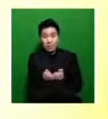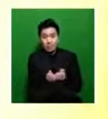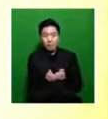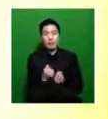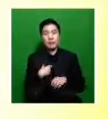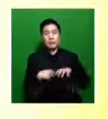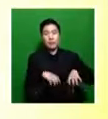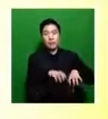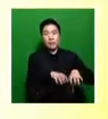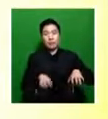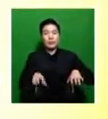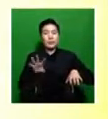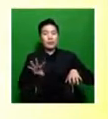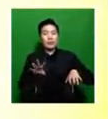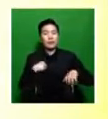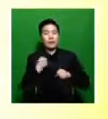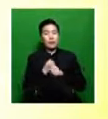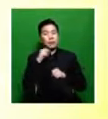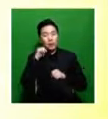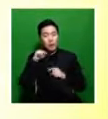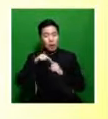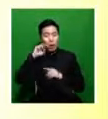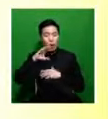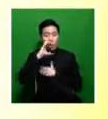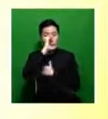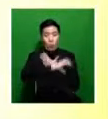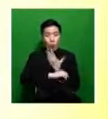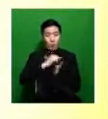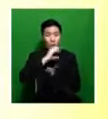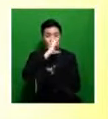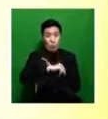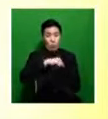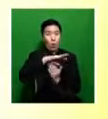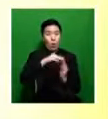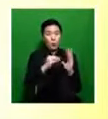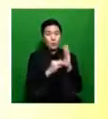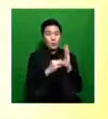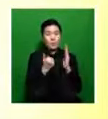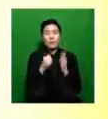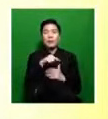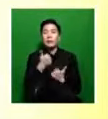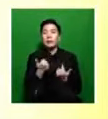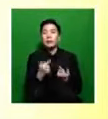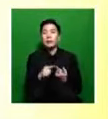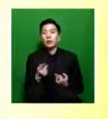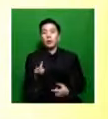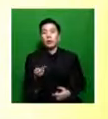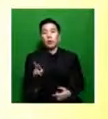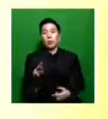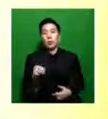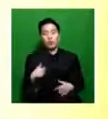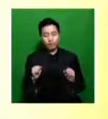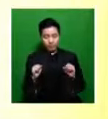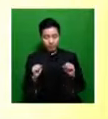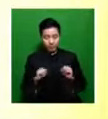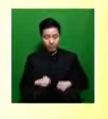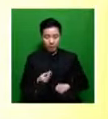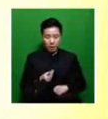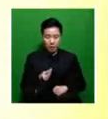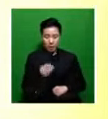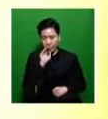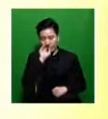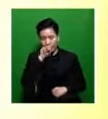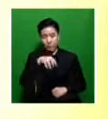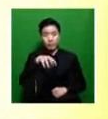พในการระบายน้ำของฝั่งตะวันตกกทม.นี้ค่ะวันนี้ครม.ก็ได้มีมตินะคะให้ทางกรุงเทพมหาน